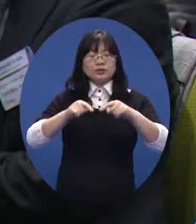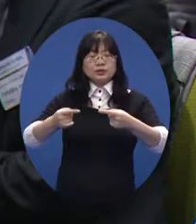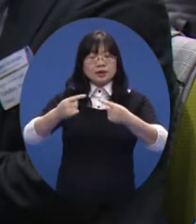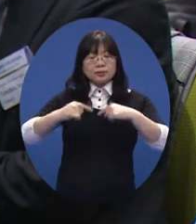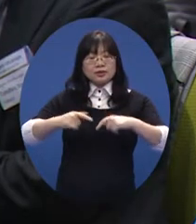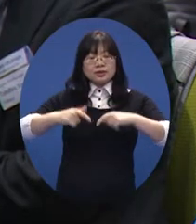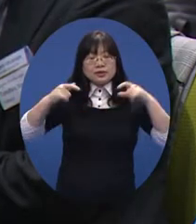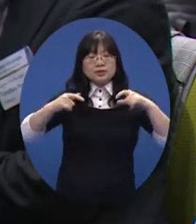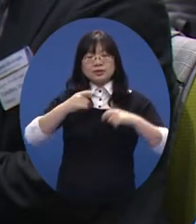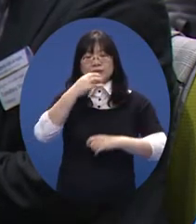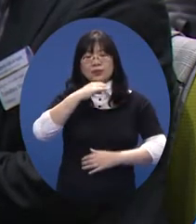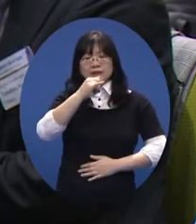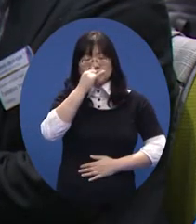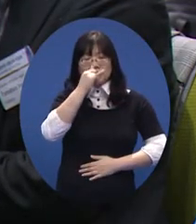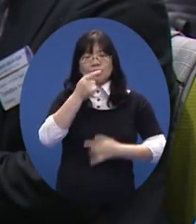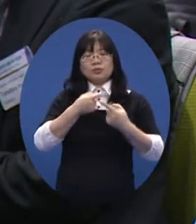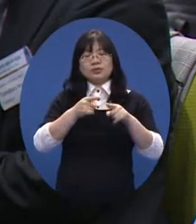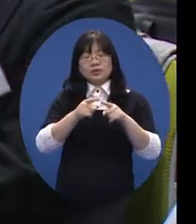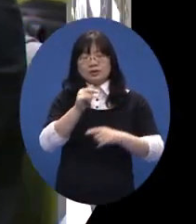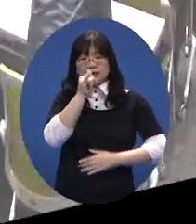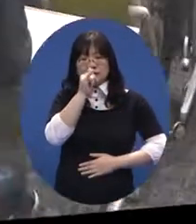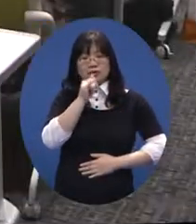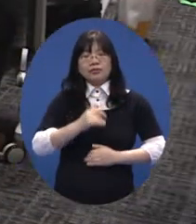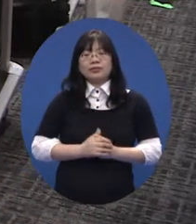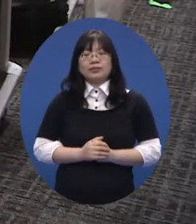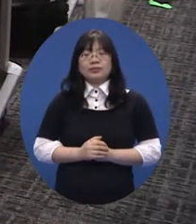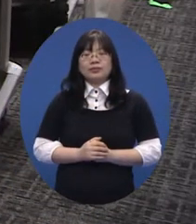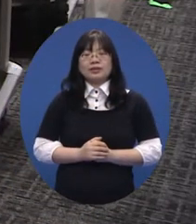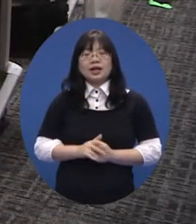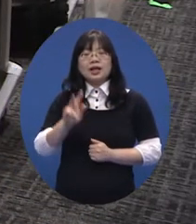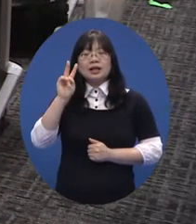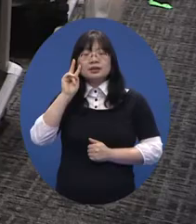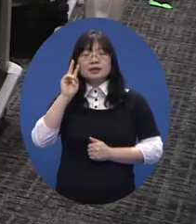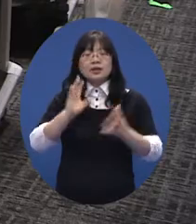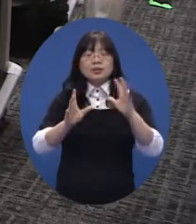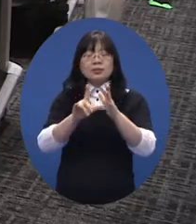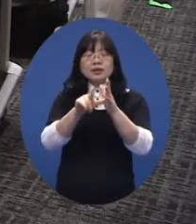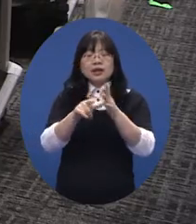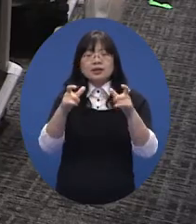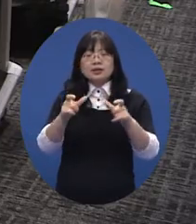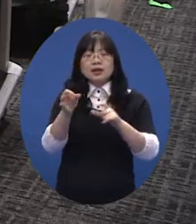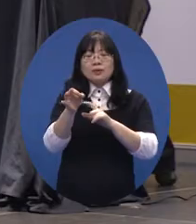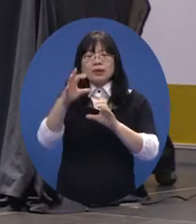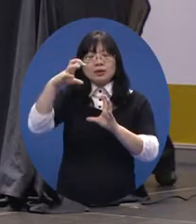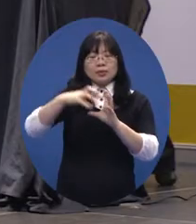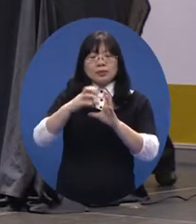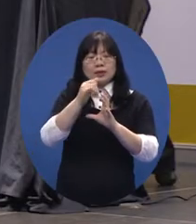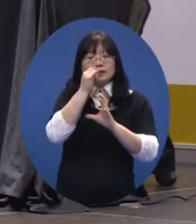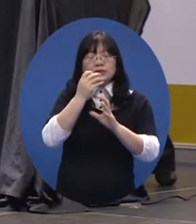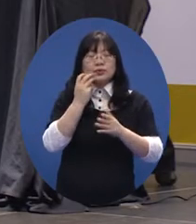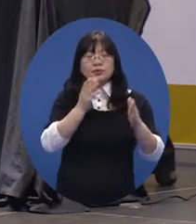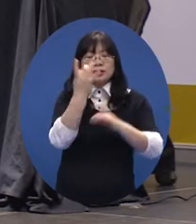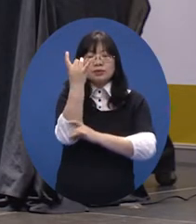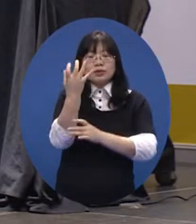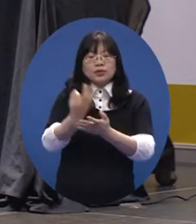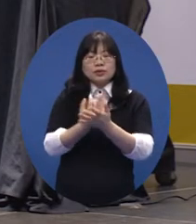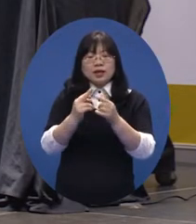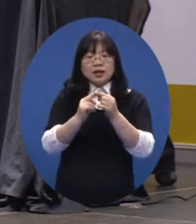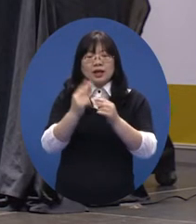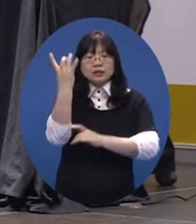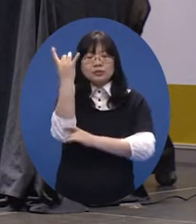참여까지 늘리는 효과를 가져올 것이란 분석이 나왔습니다. 이틀째 컨퍼런스에선 지역 화폐를 결합한 경기도형